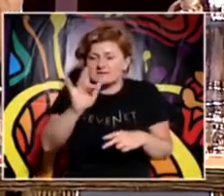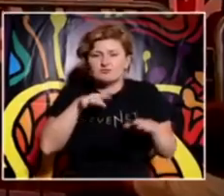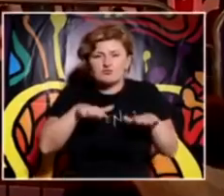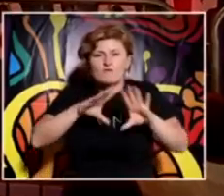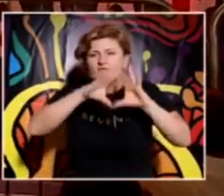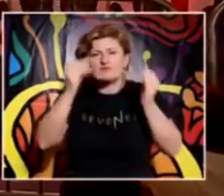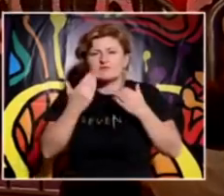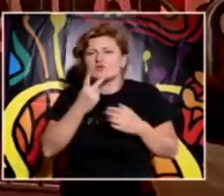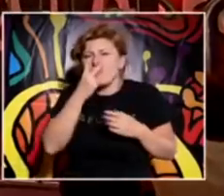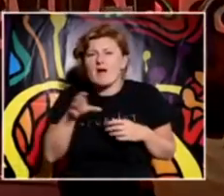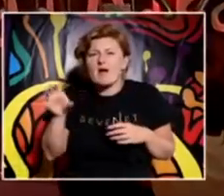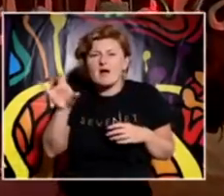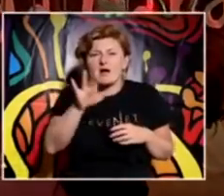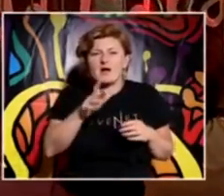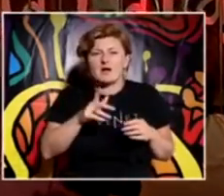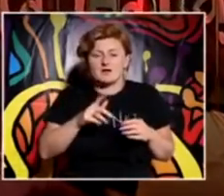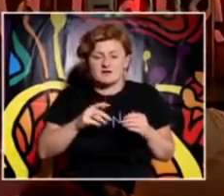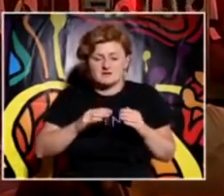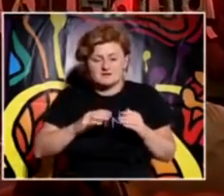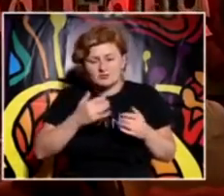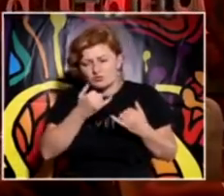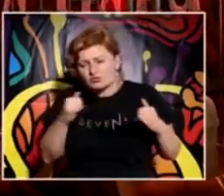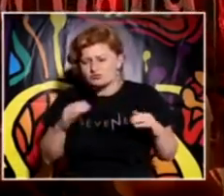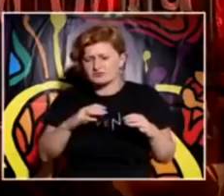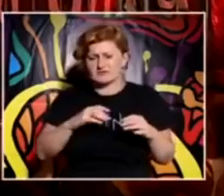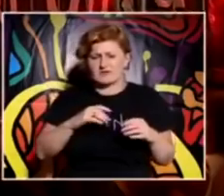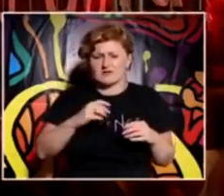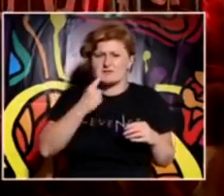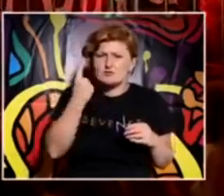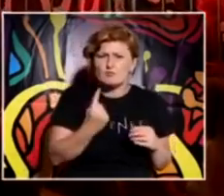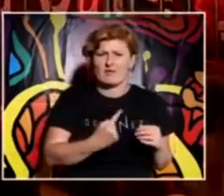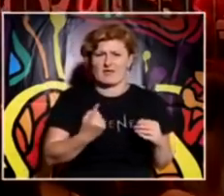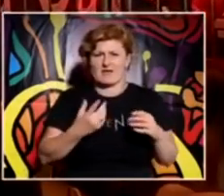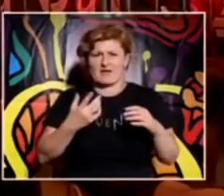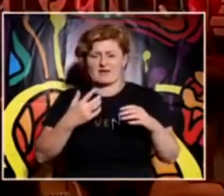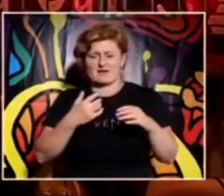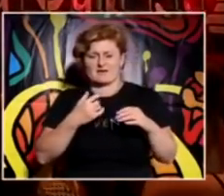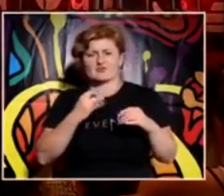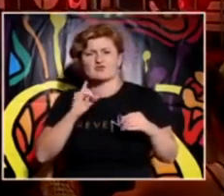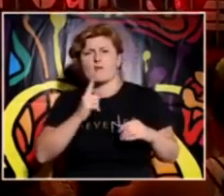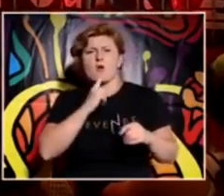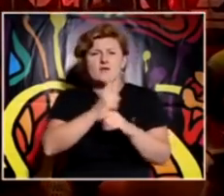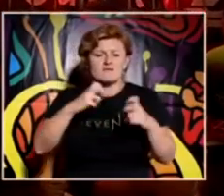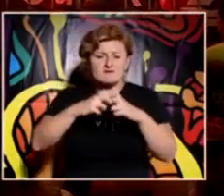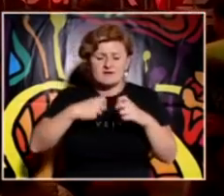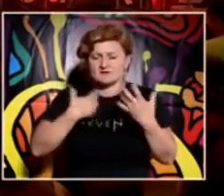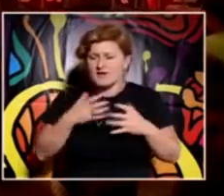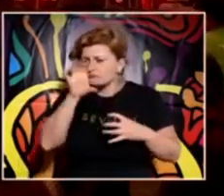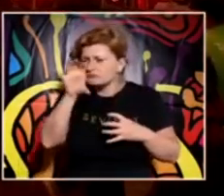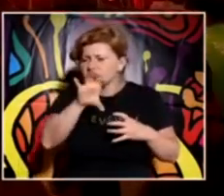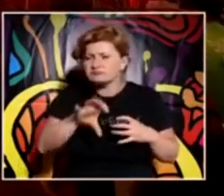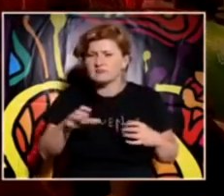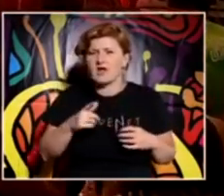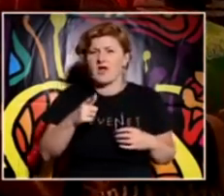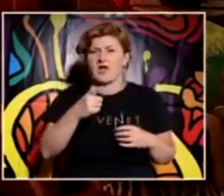wszystko zobaczyć, co jest w przewodniku, takie must see, top 10, wszystko, co polecają w internecie. A mops